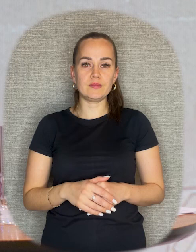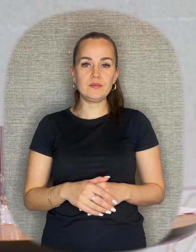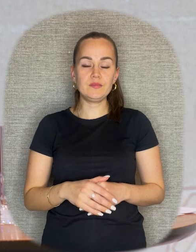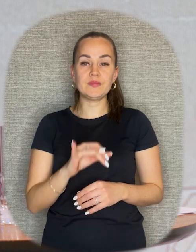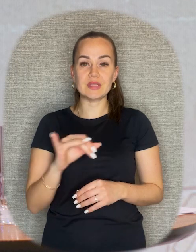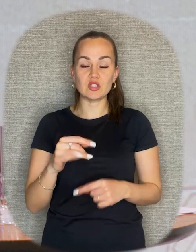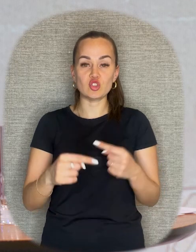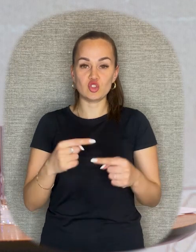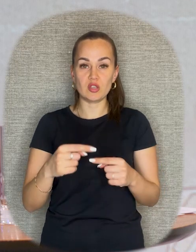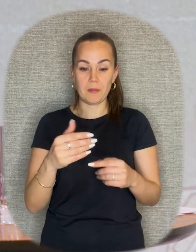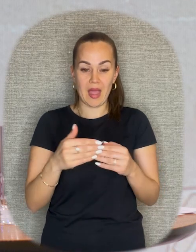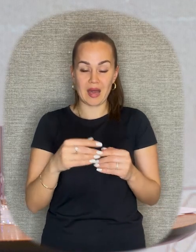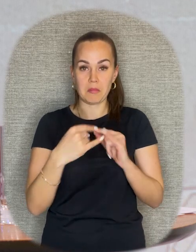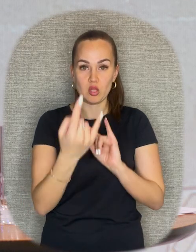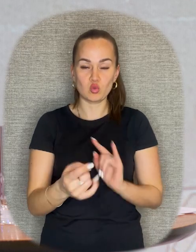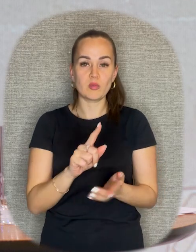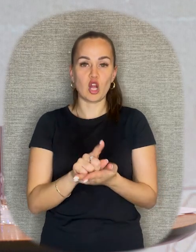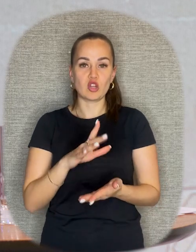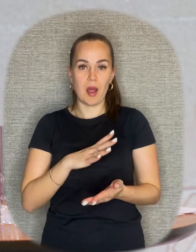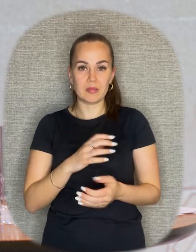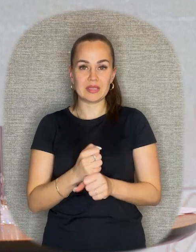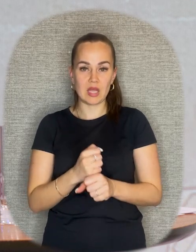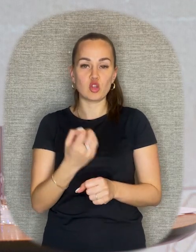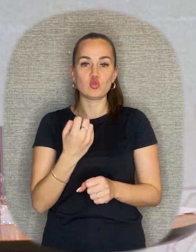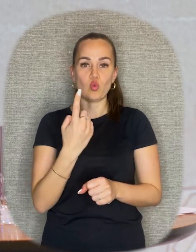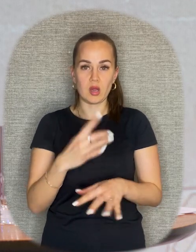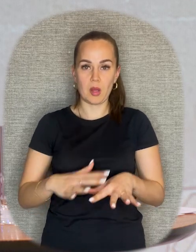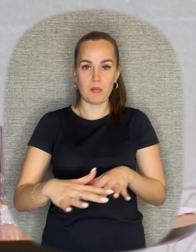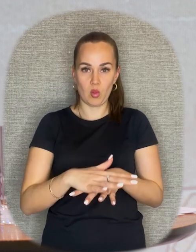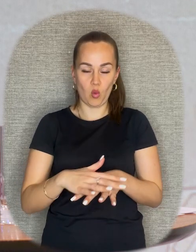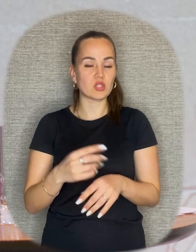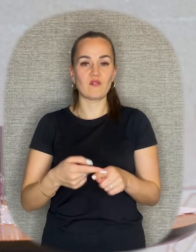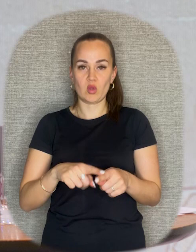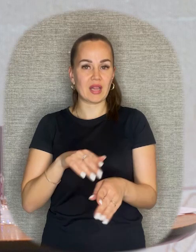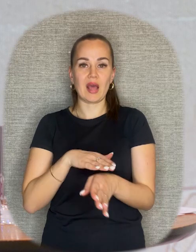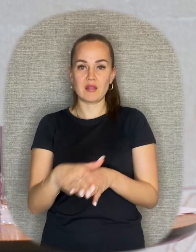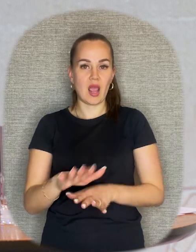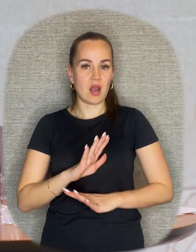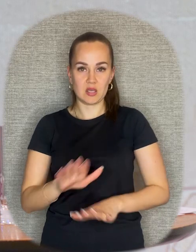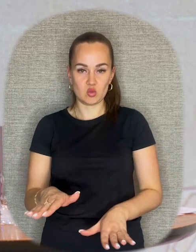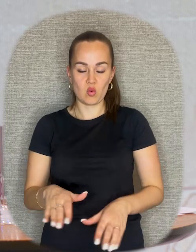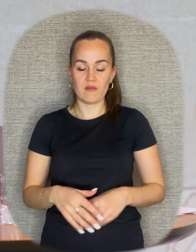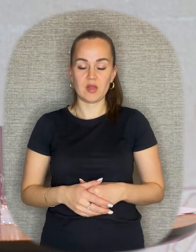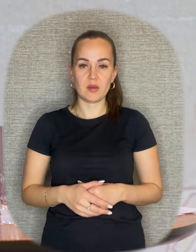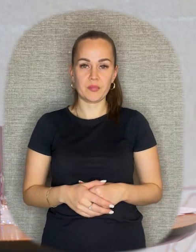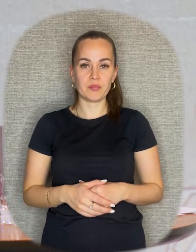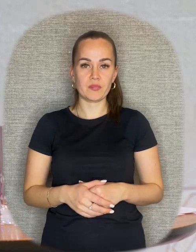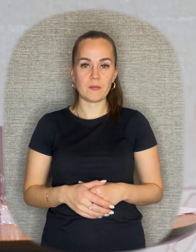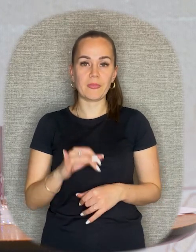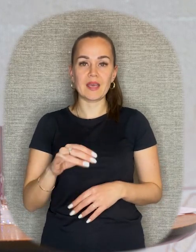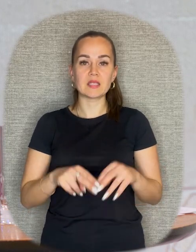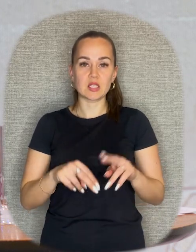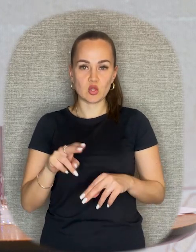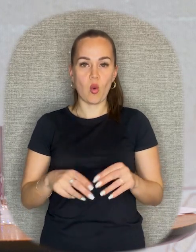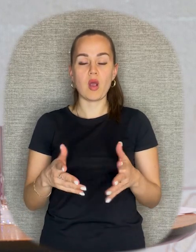мост через него собственно говоря Орловский тоннель - это вот продолжение той же самой идеи и вот перед этим мостом должна была